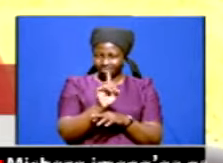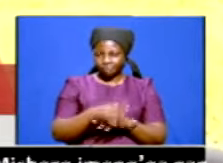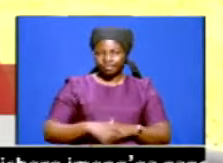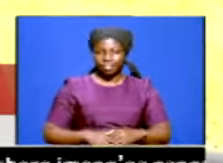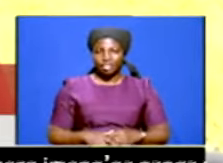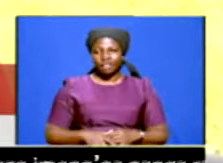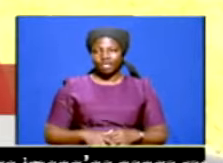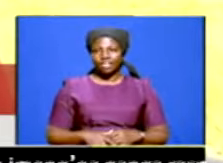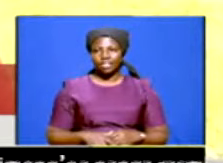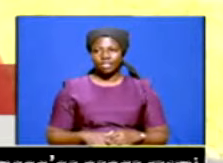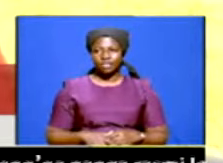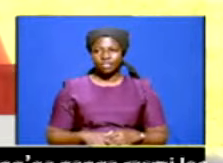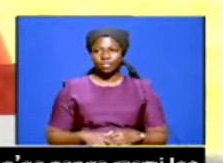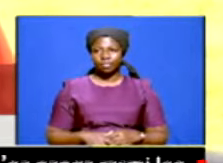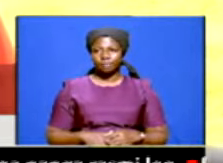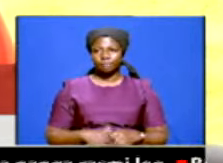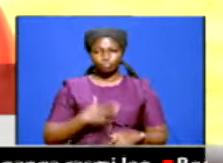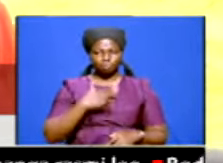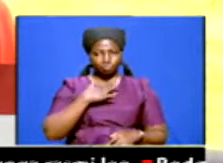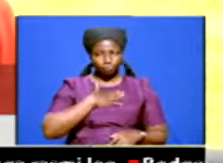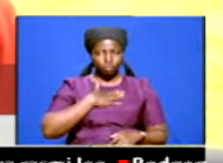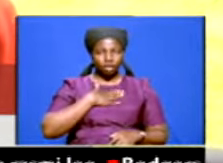Kwa mimi nilikuwa na